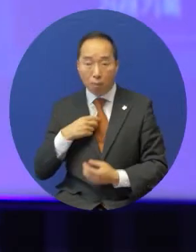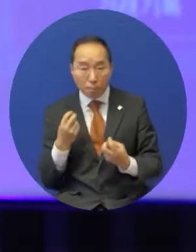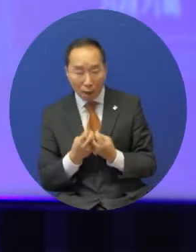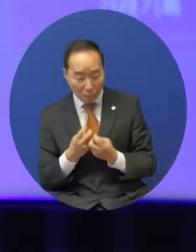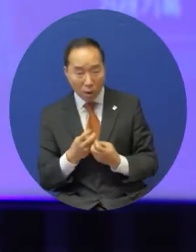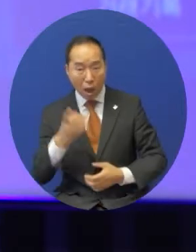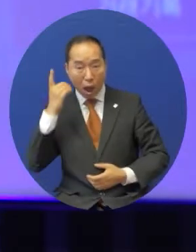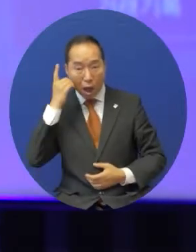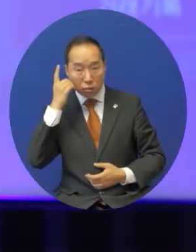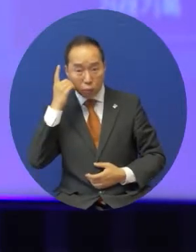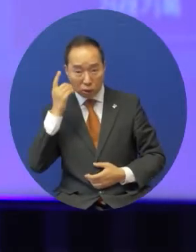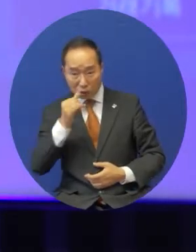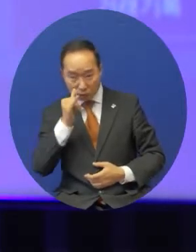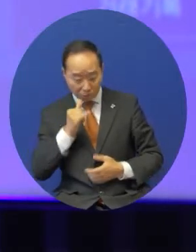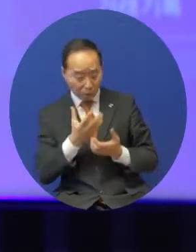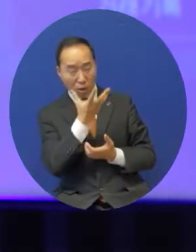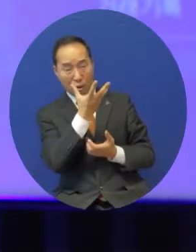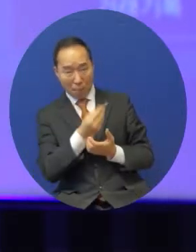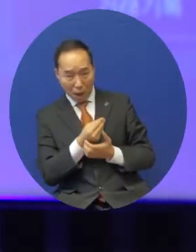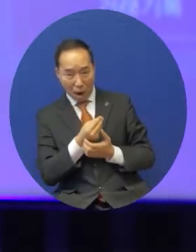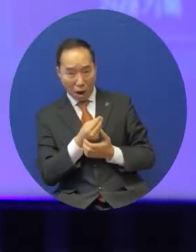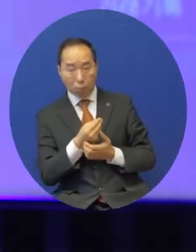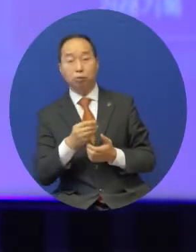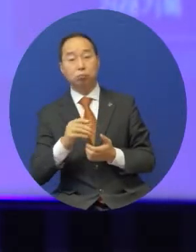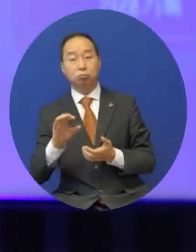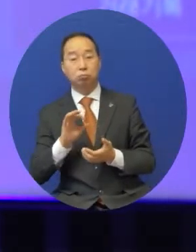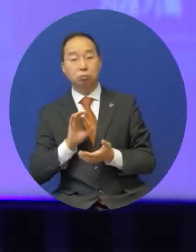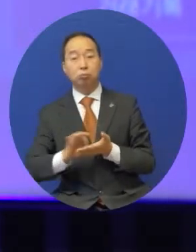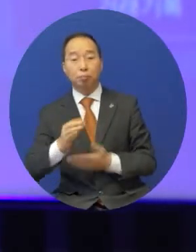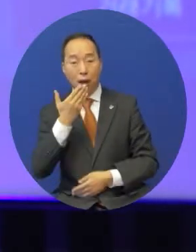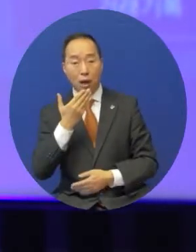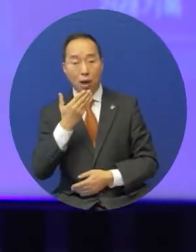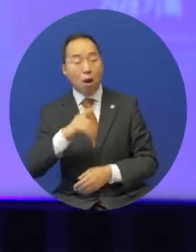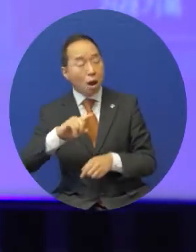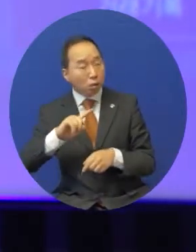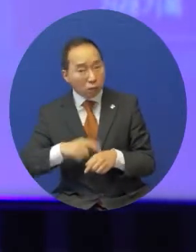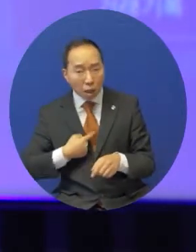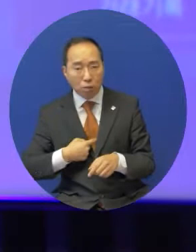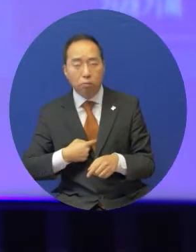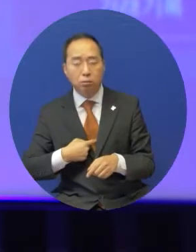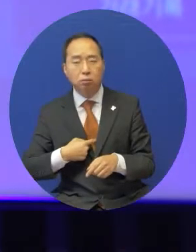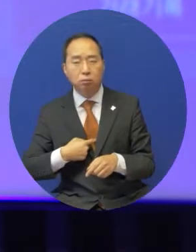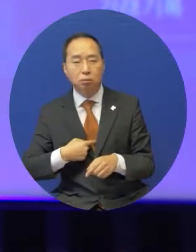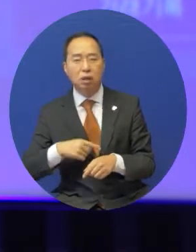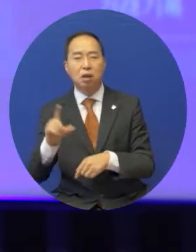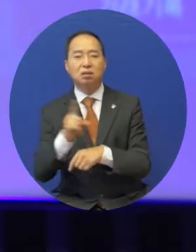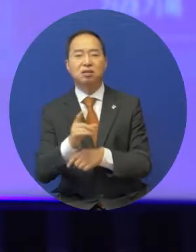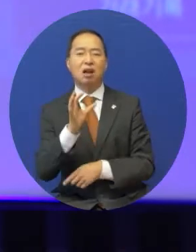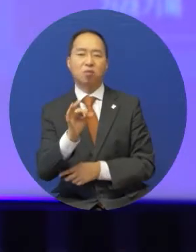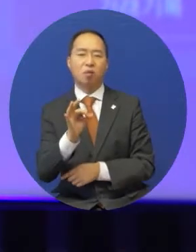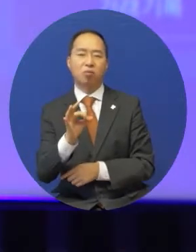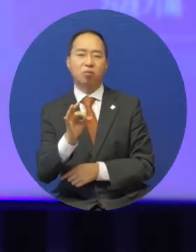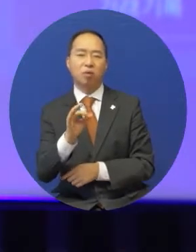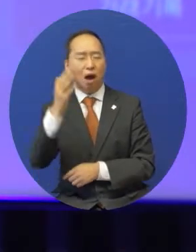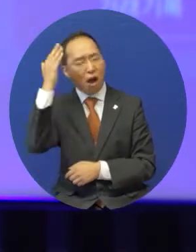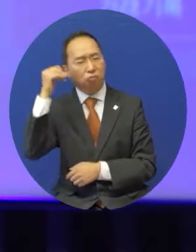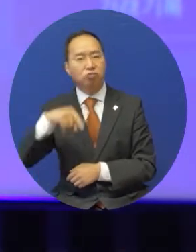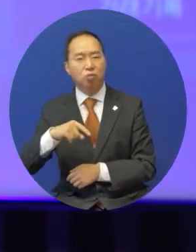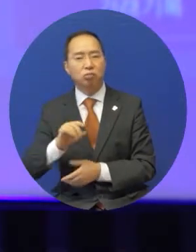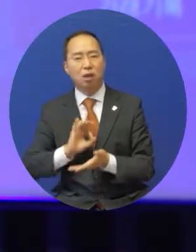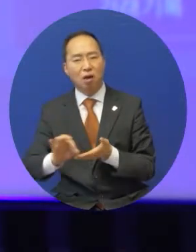핸드폰만 있으면 그거를 받아서 통용이 되니까 우리나라도 디지털 위안화가 사용되는